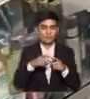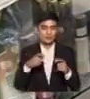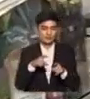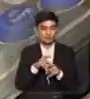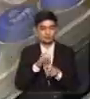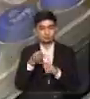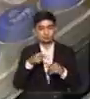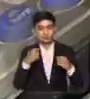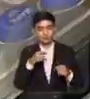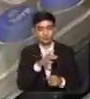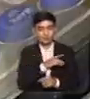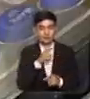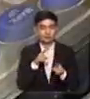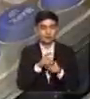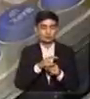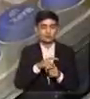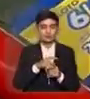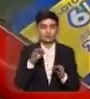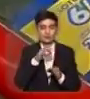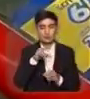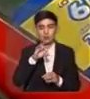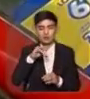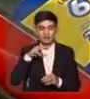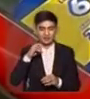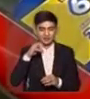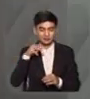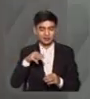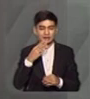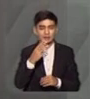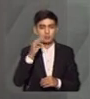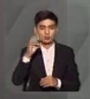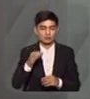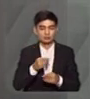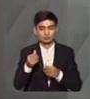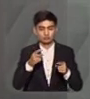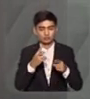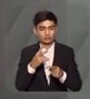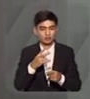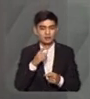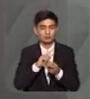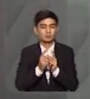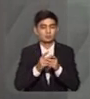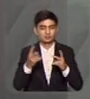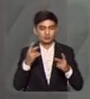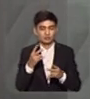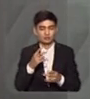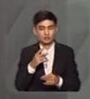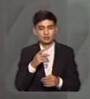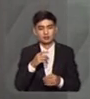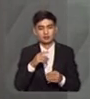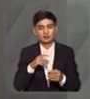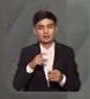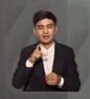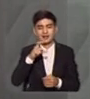за продажу которых они обязаны оплатить патент в размере 3%. Получается, поправки – это отмена НДС